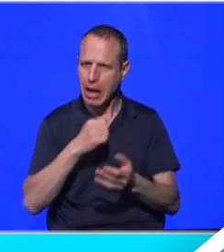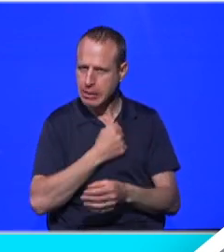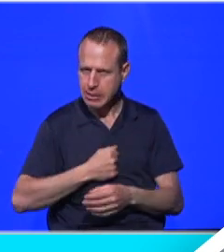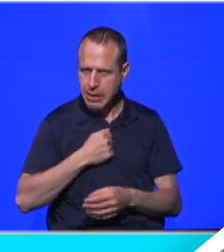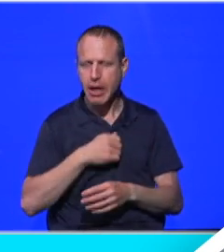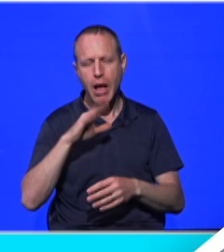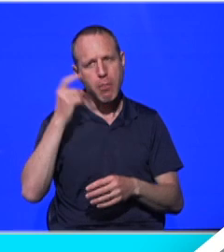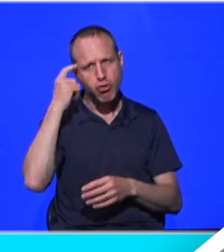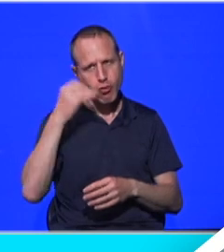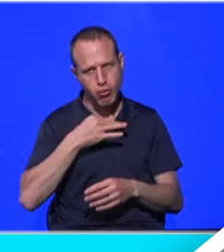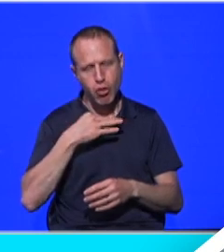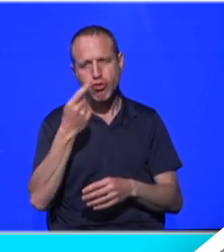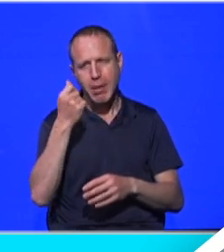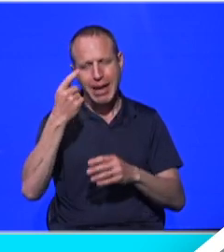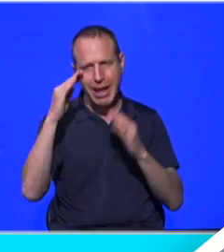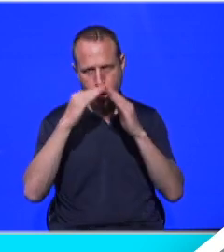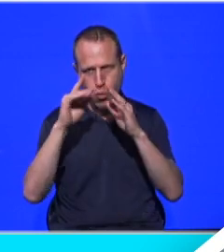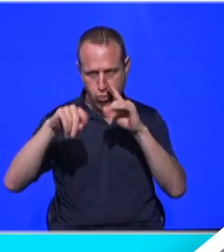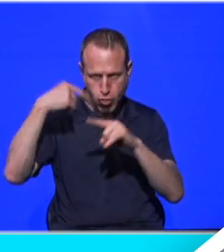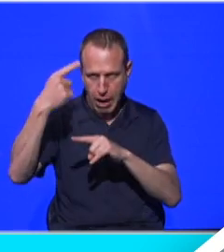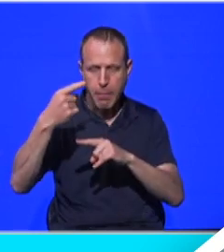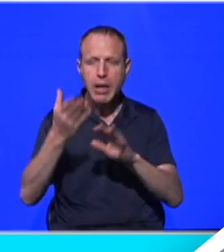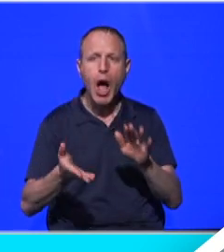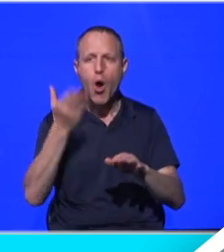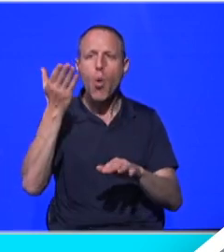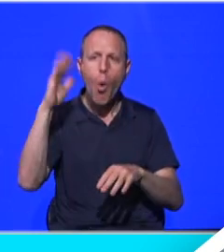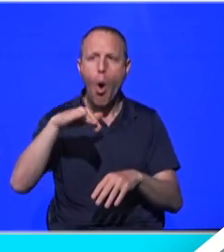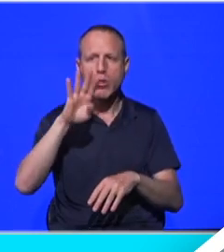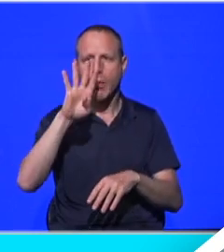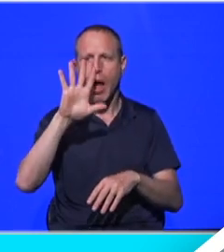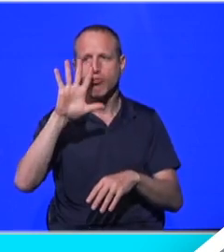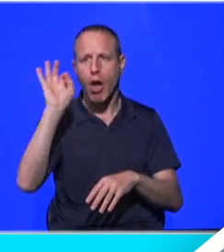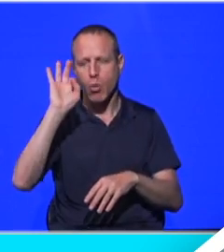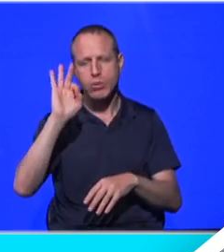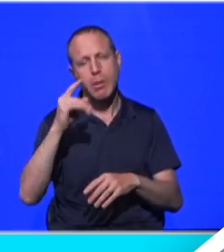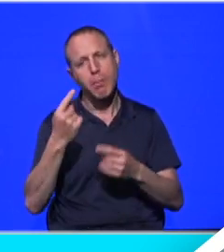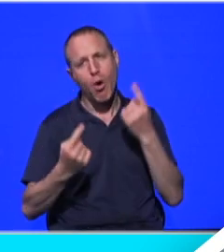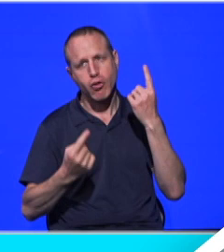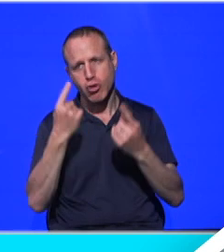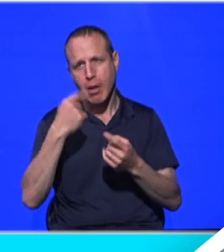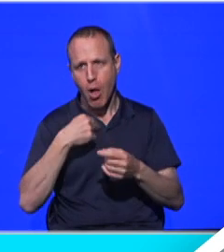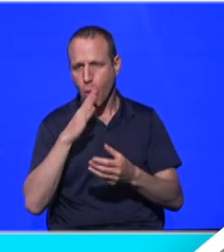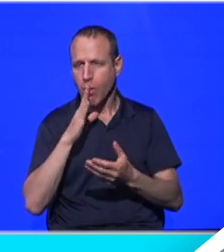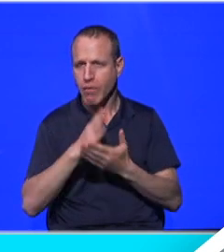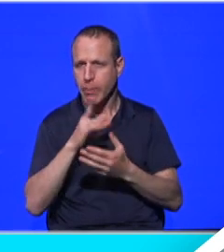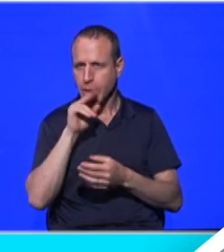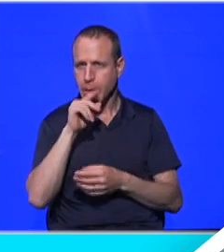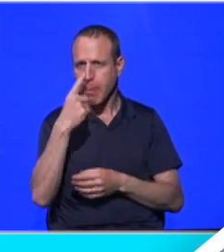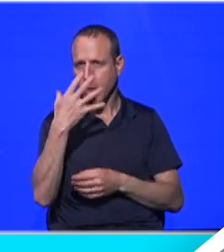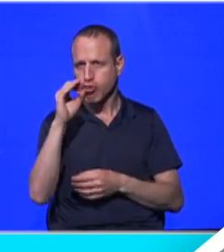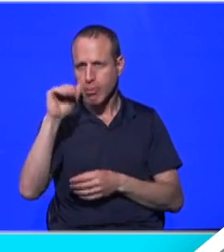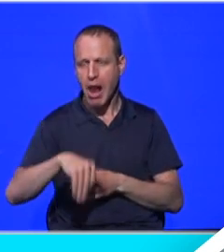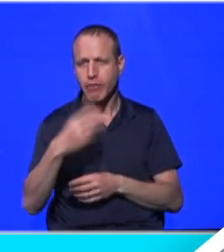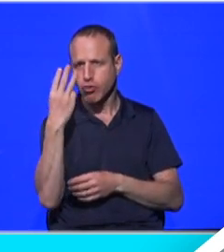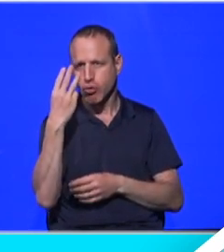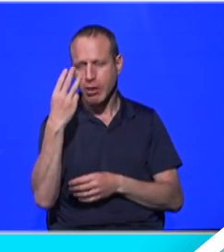גם בערכות שלי שמחירי הדיור בשנה הבאה יעלו בעוד 4-5%. הנה פה ושם, אנחנו כבר מדברים על 150 okay, אלף שקלים ירון,